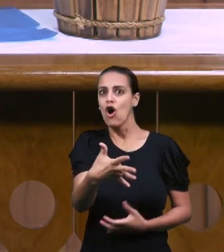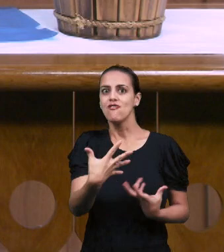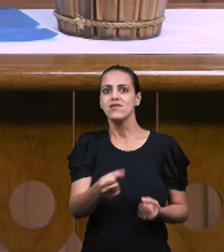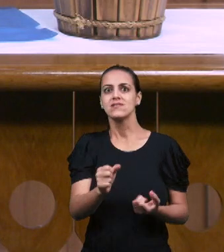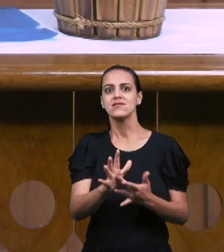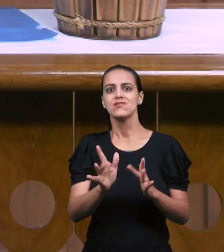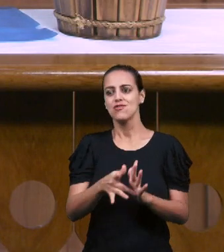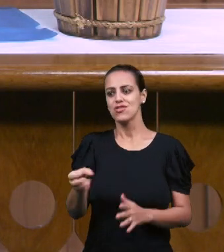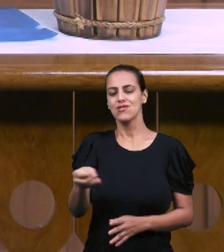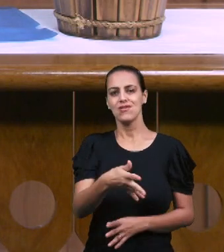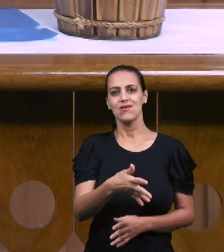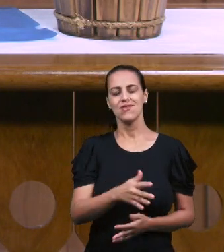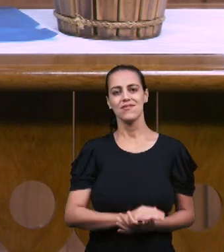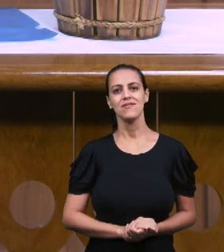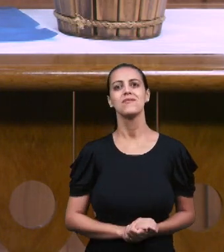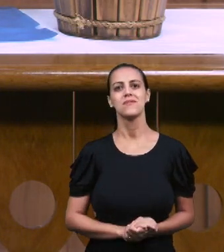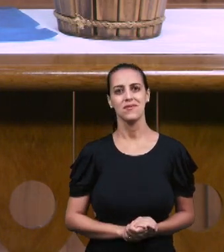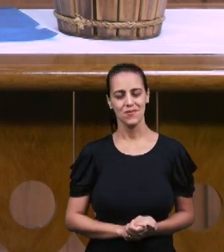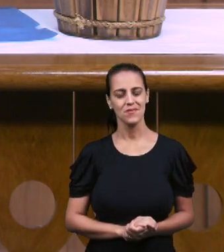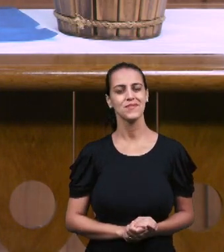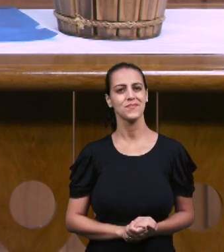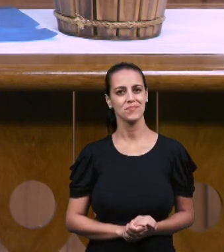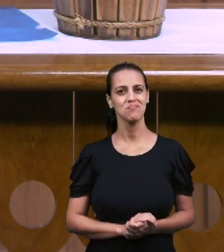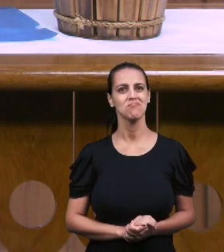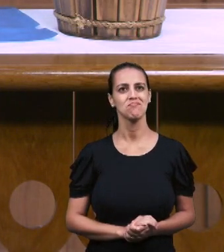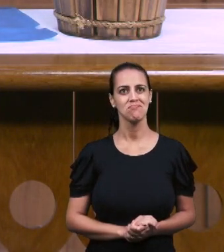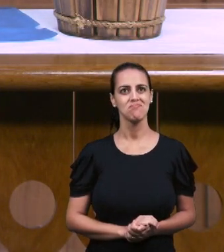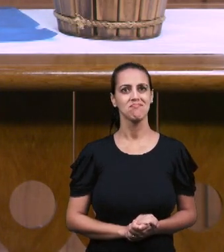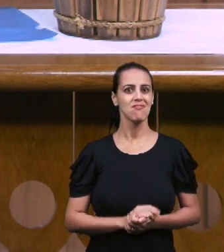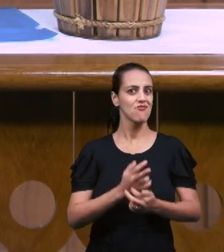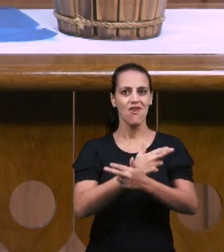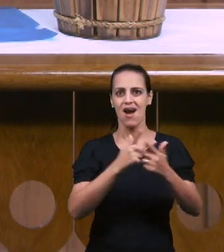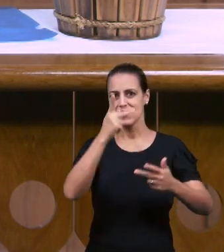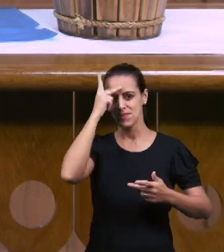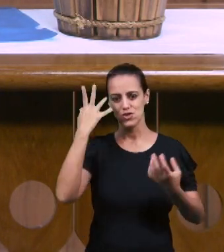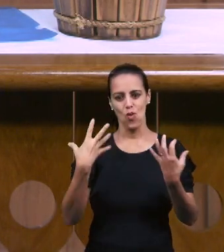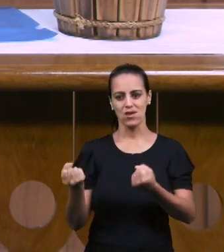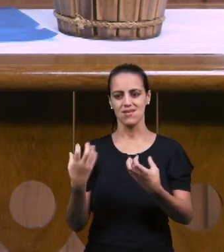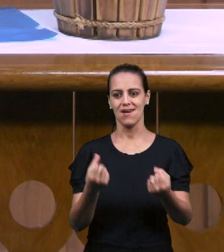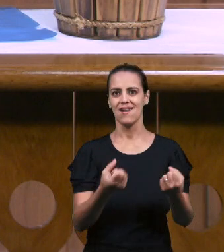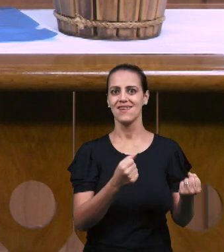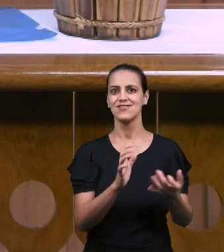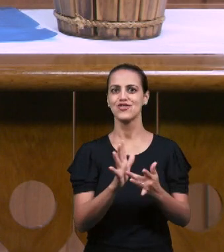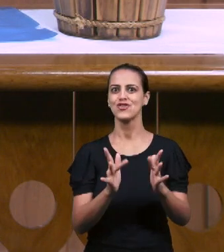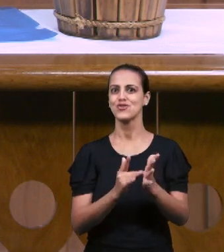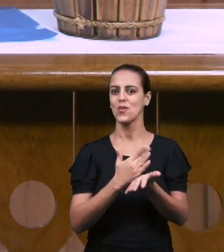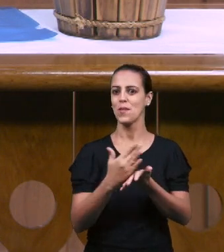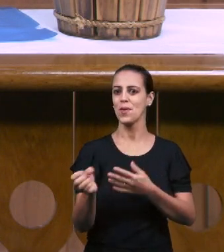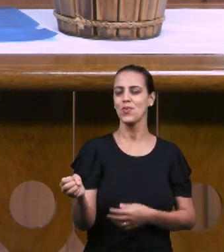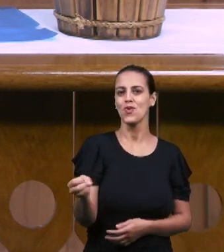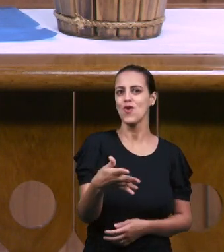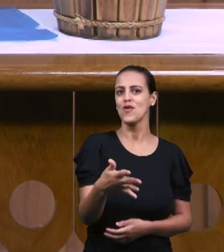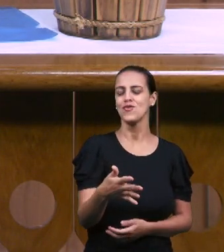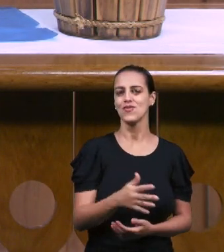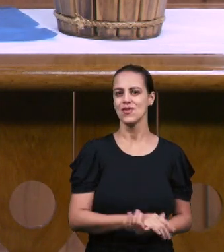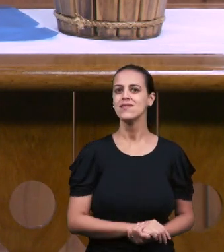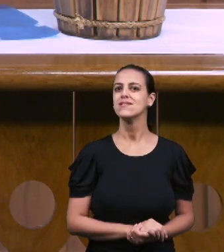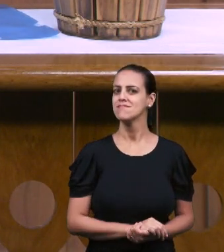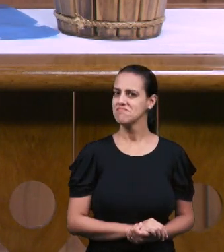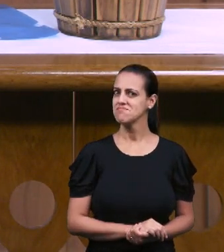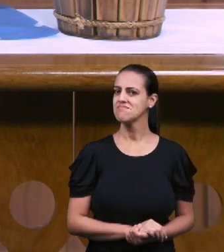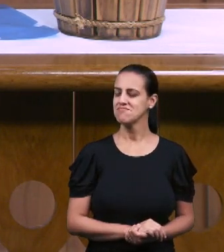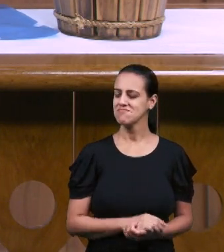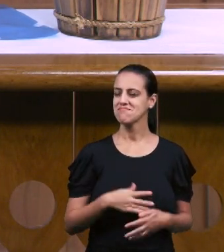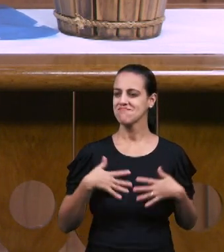répondent, ils s'identifient de nouveaux convertis. Au moins 20%. Et cela nous réjouit